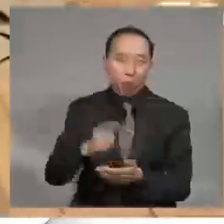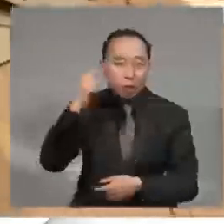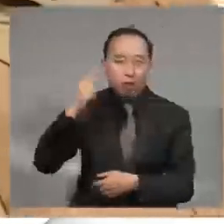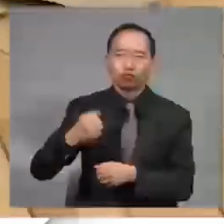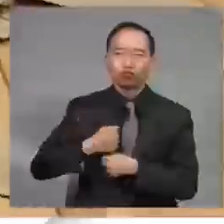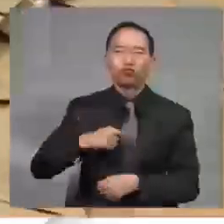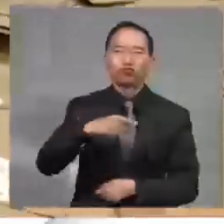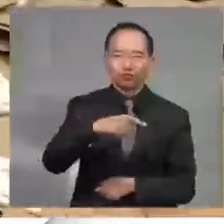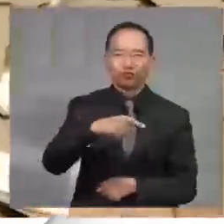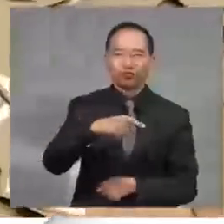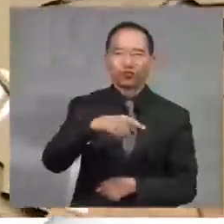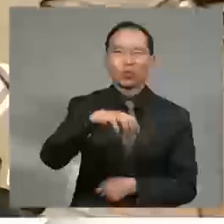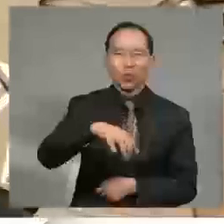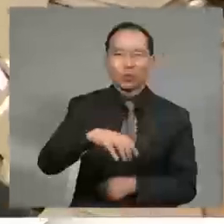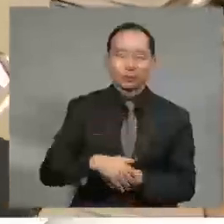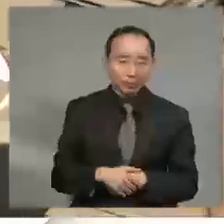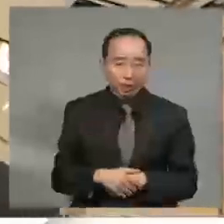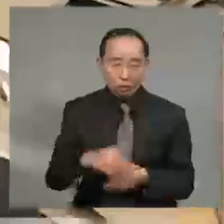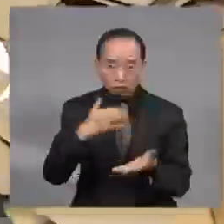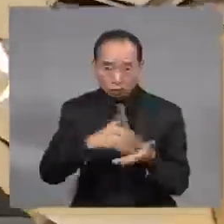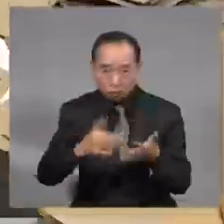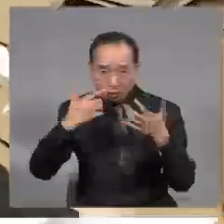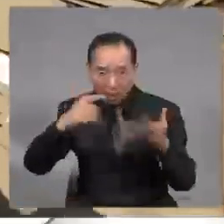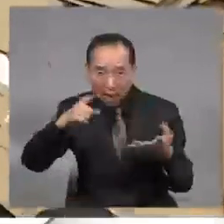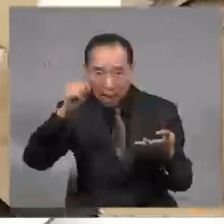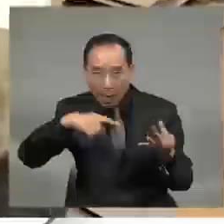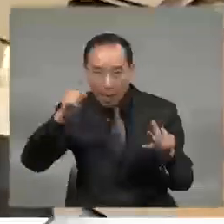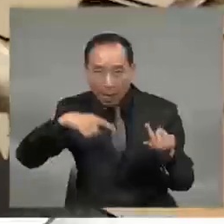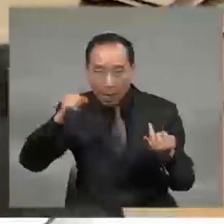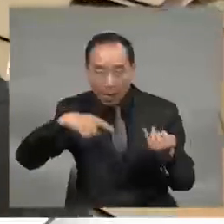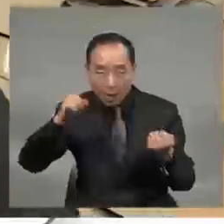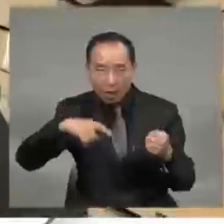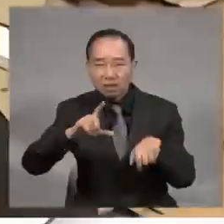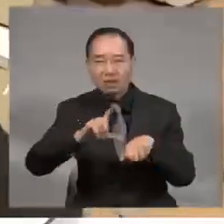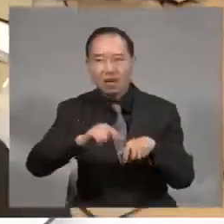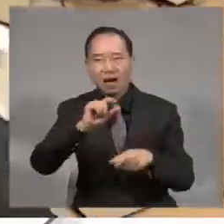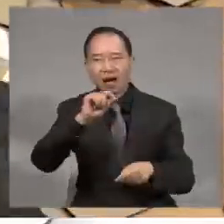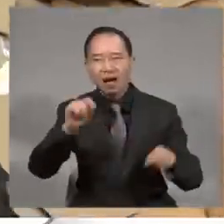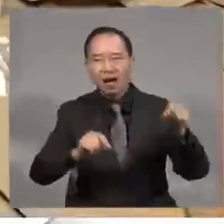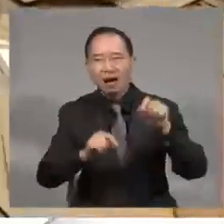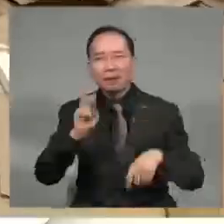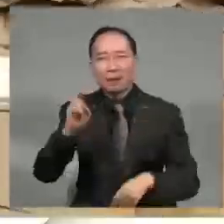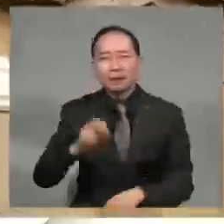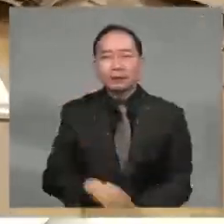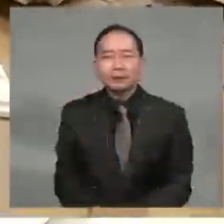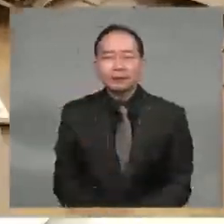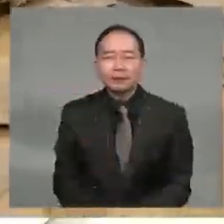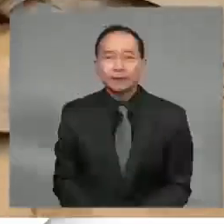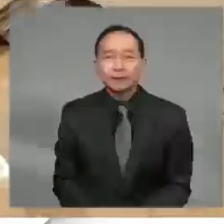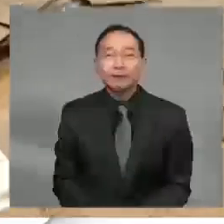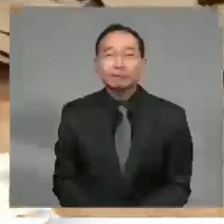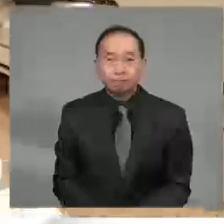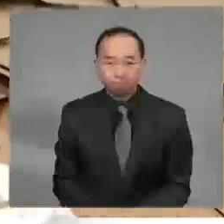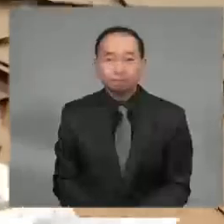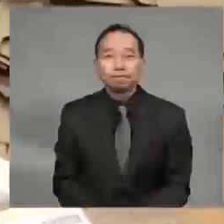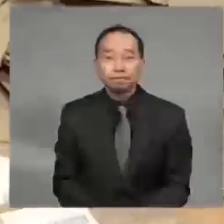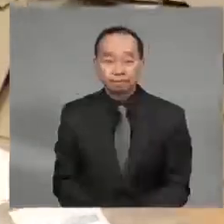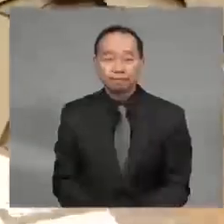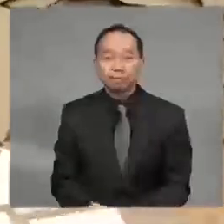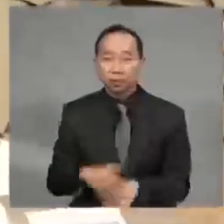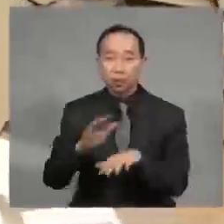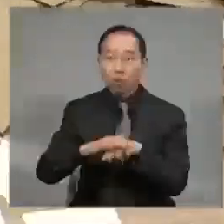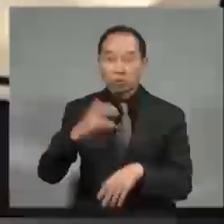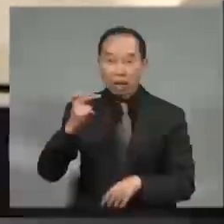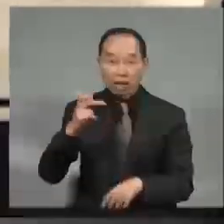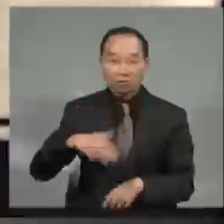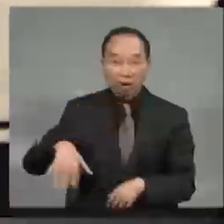저 수를 또 정확하게 집계를 하셔야 되기 때문에 네. 그 과정이 좀 시간이 걸릴 수도 있을 것 같습니다. 네. 그렇군요. 야, 논산에서 전부